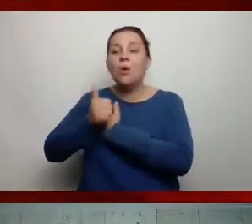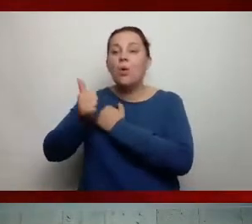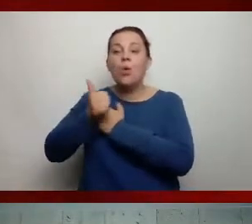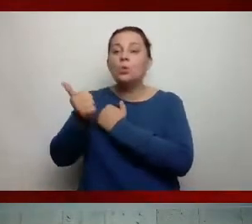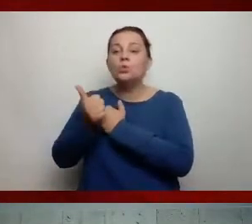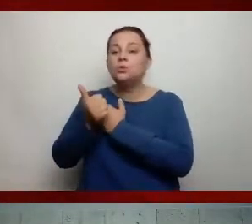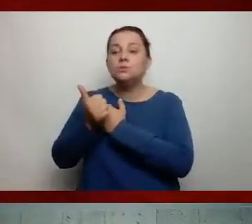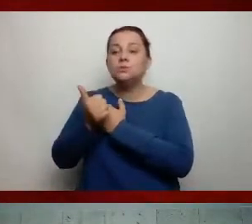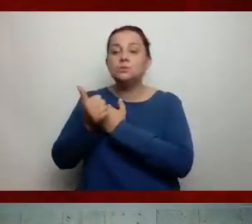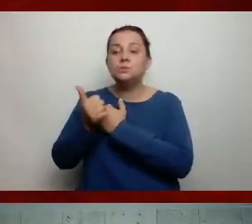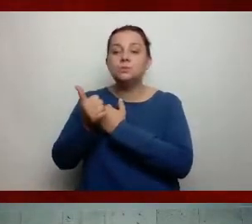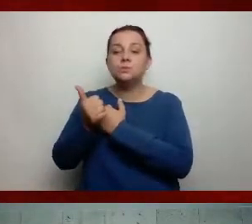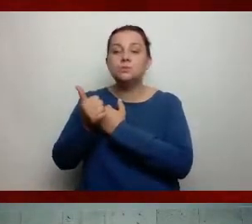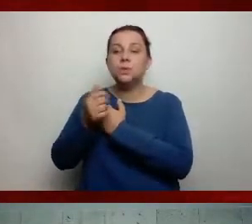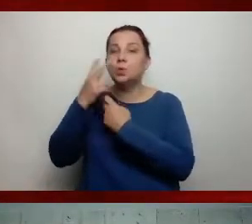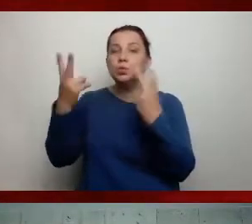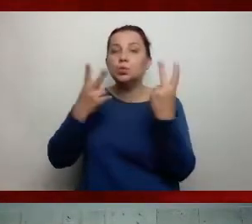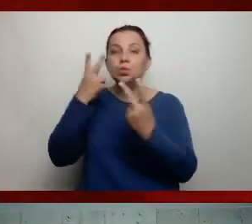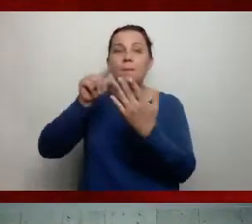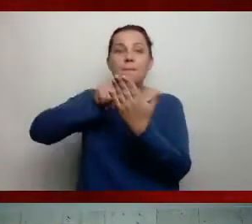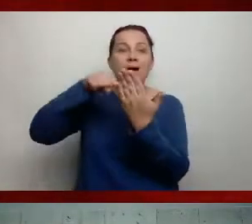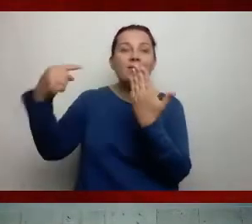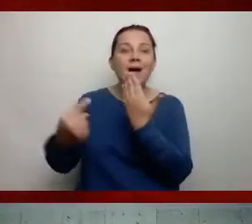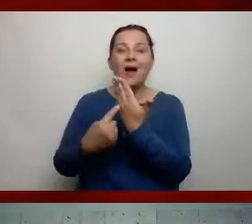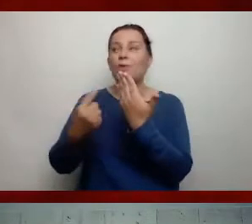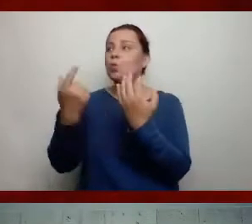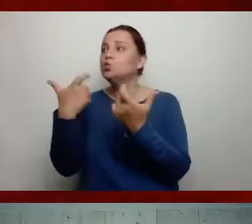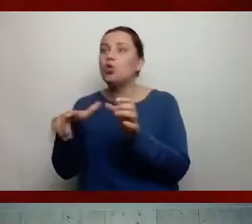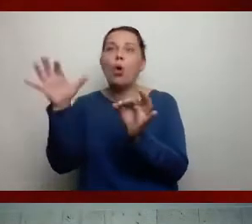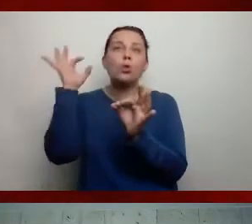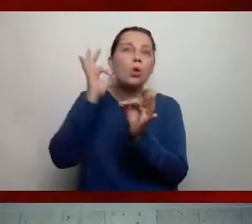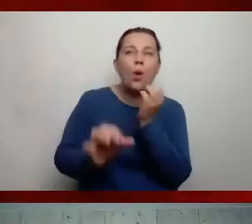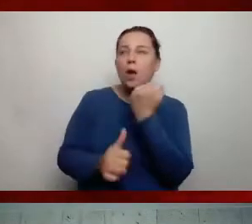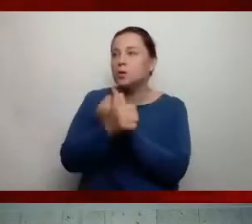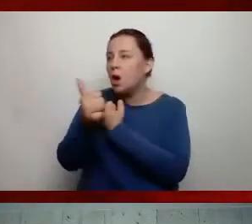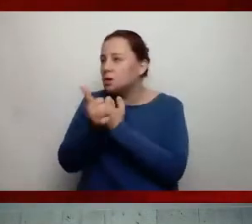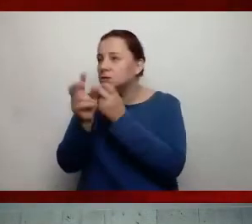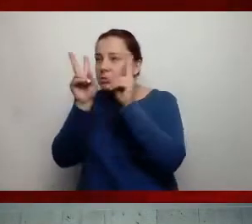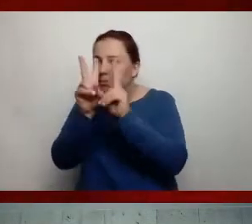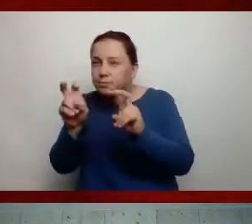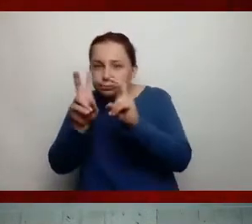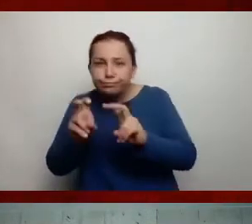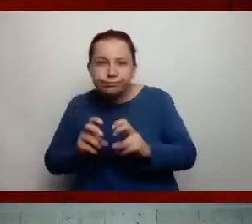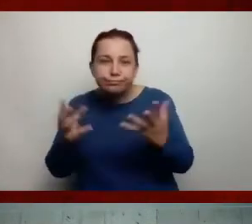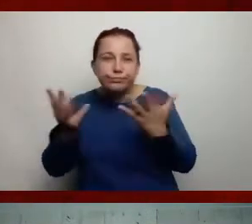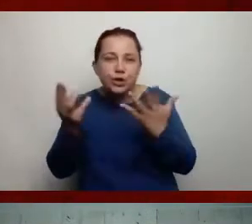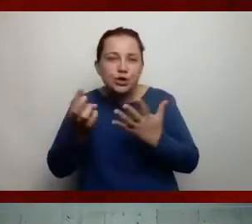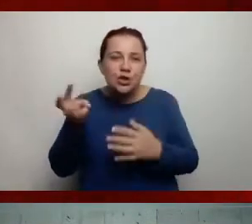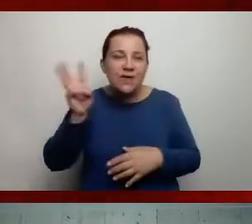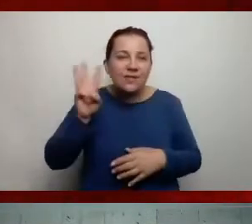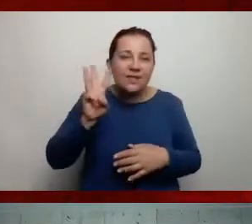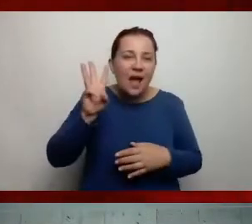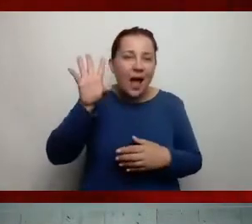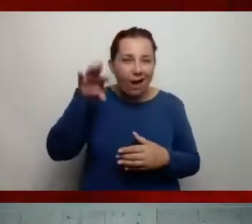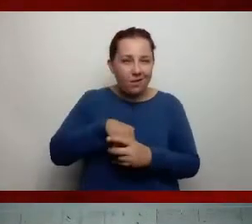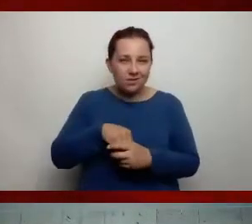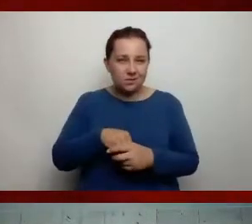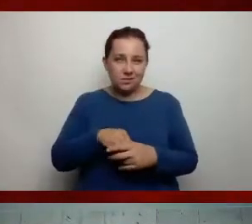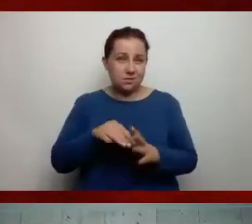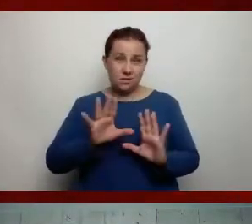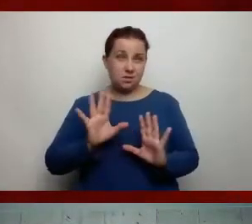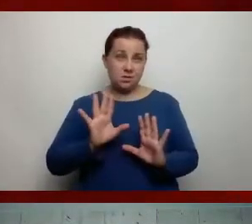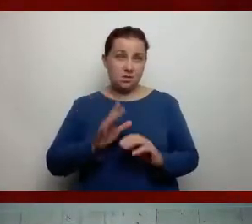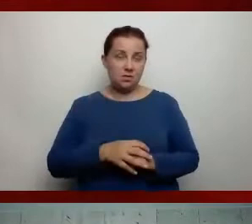szukanie tych metafor, co jest czym, o co tu chodzi, gdzie tu jest Witkacy w tym. Myślę, że tu bardziej chodzi